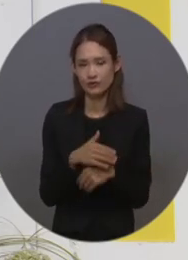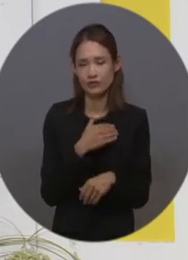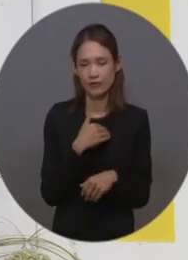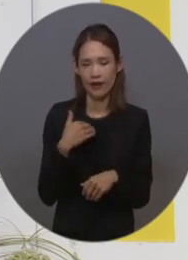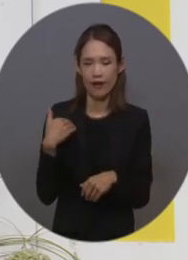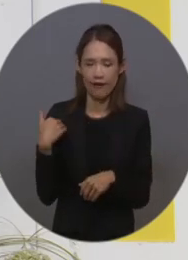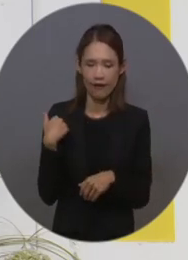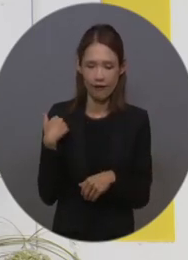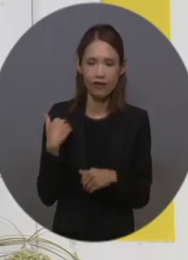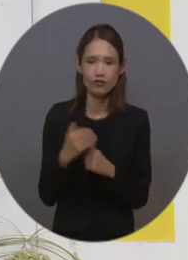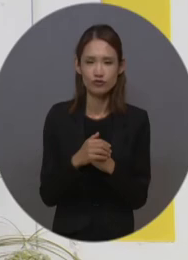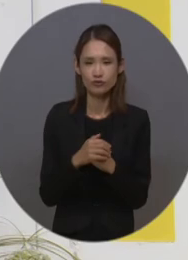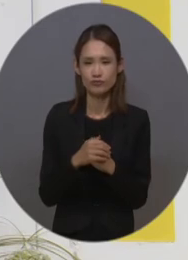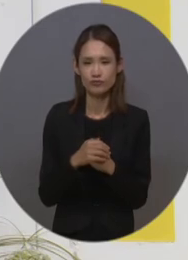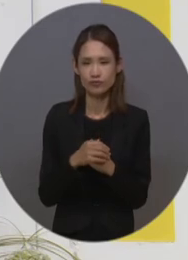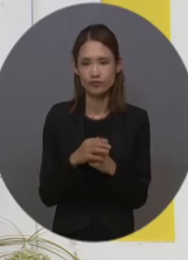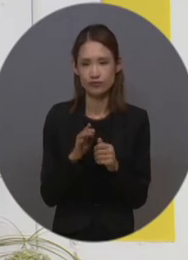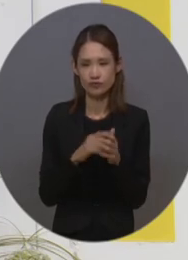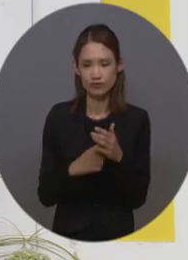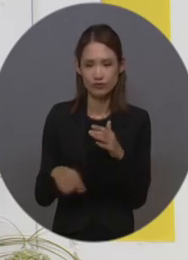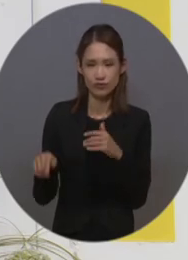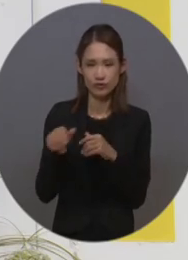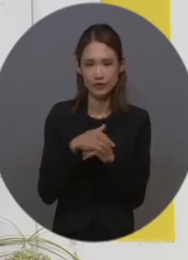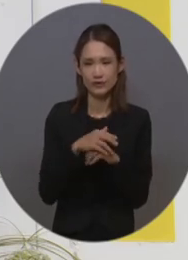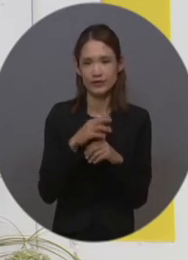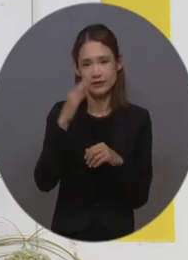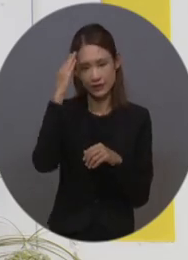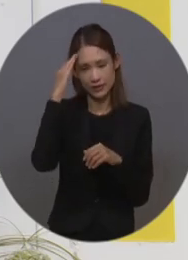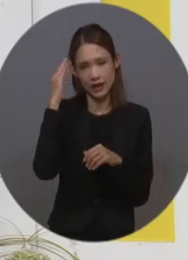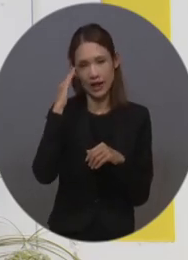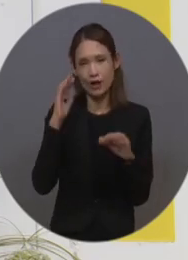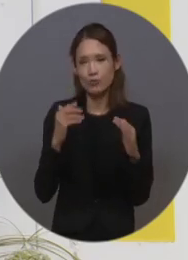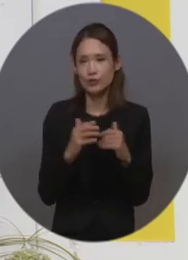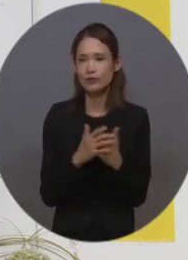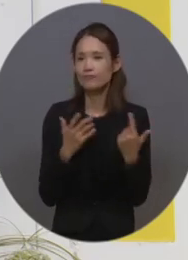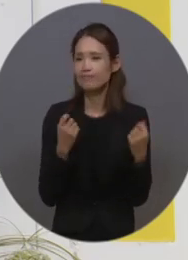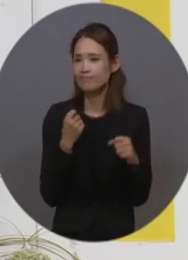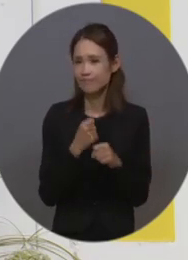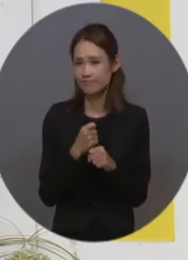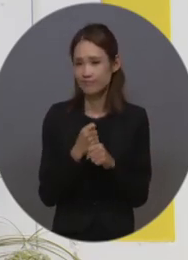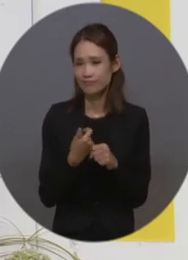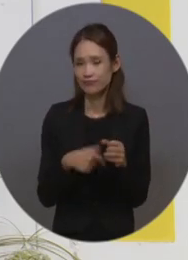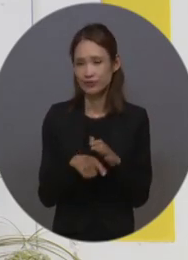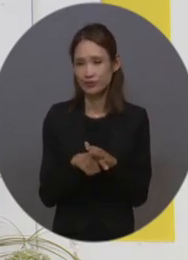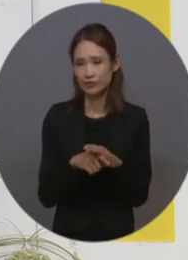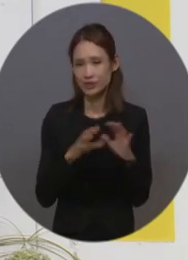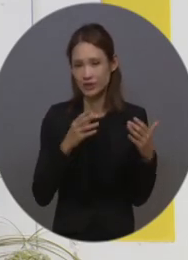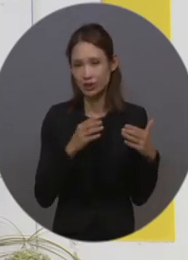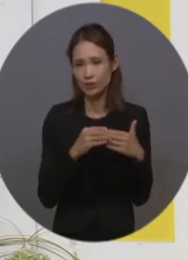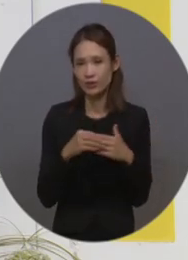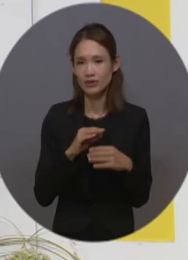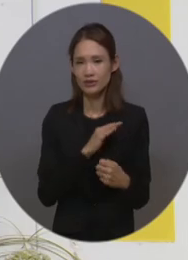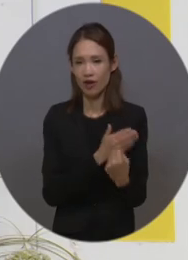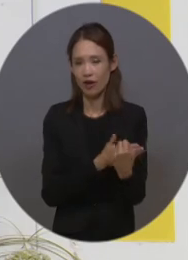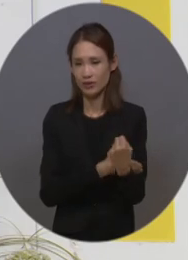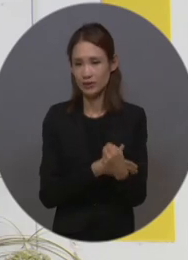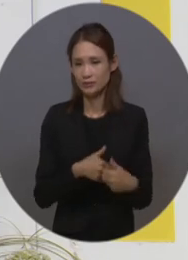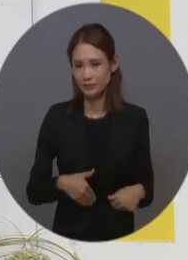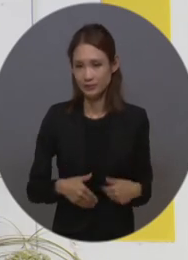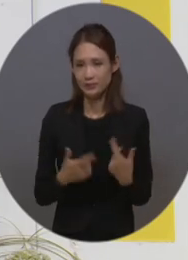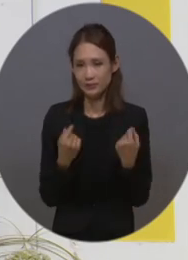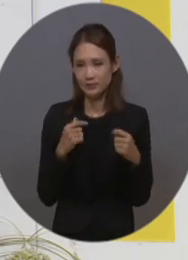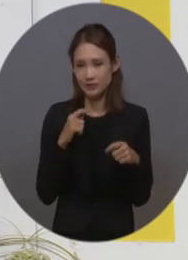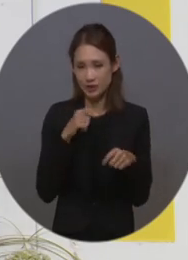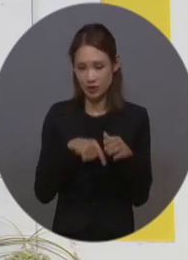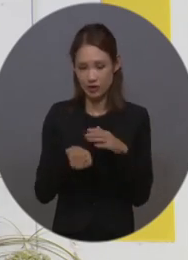무대에서 당당하게 우뚝 선 대한민국. 네. 네. 이것을 만들 수 있는 글로벌 리더십이 필요하다. 그게 전